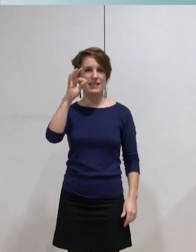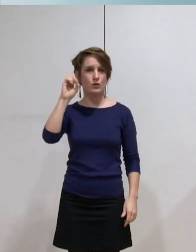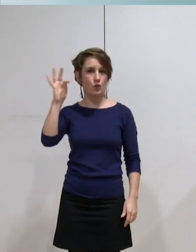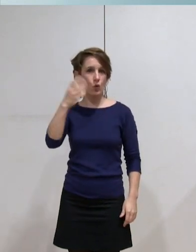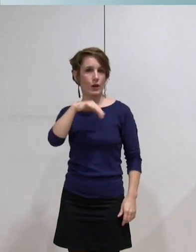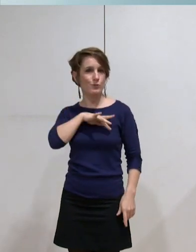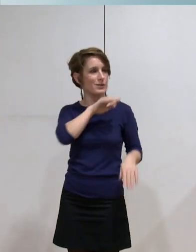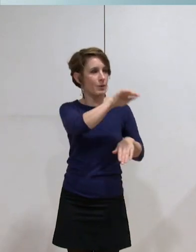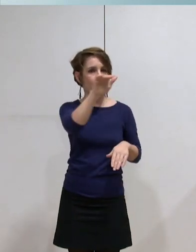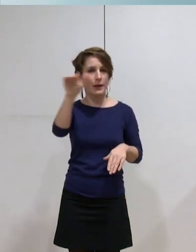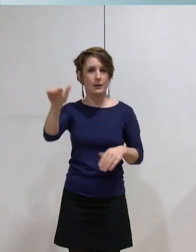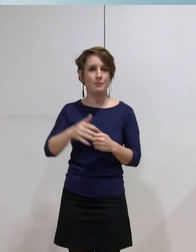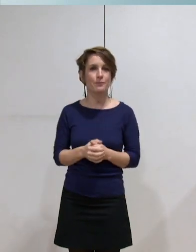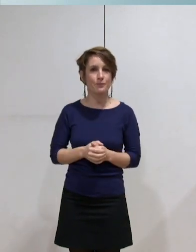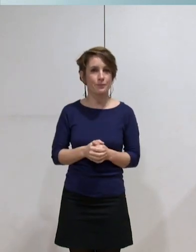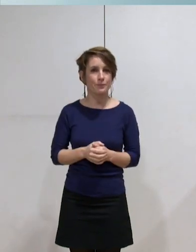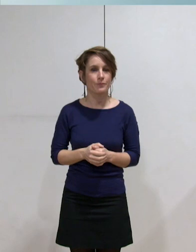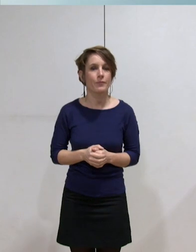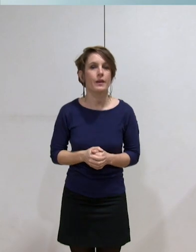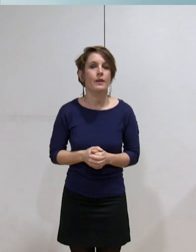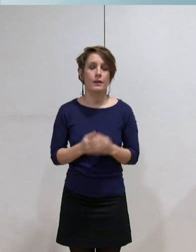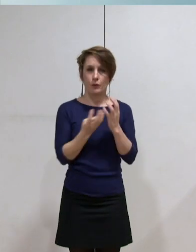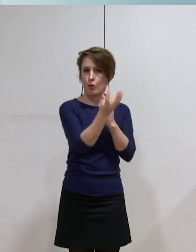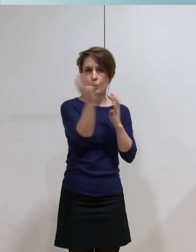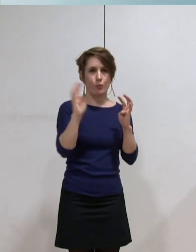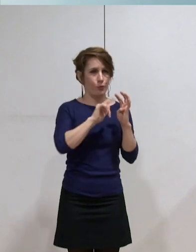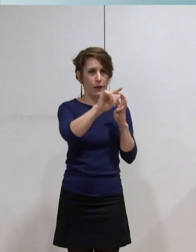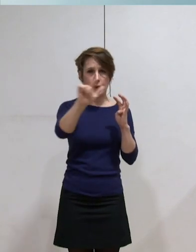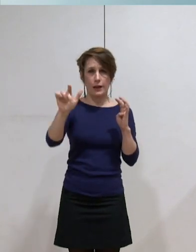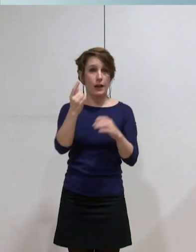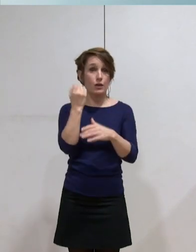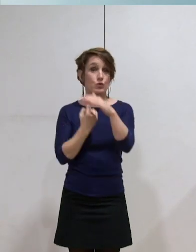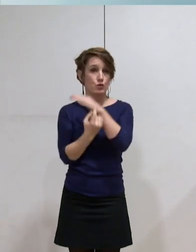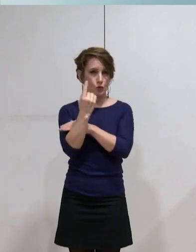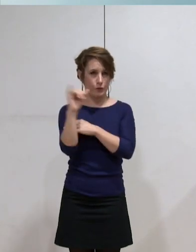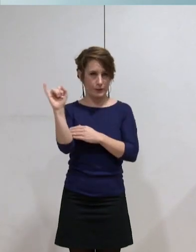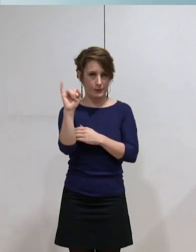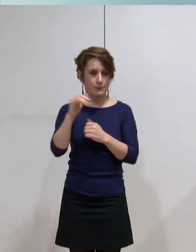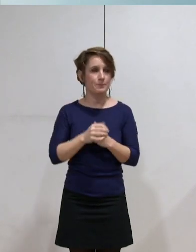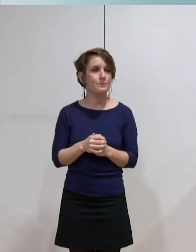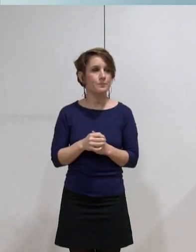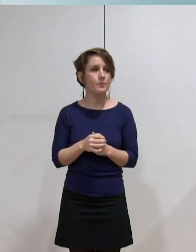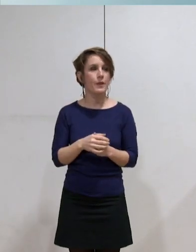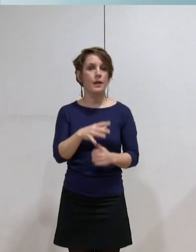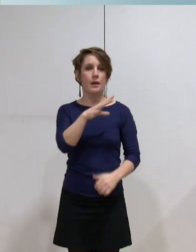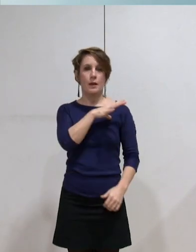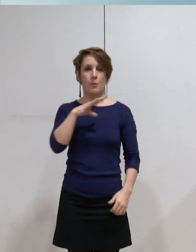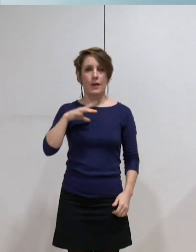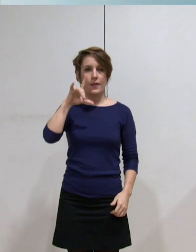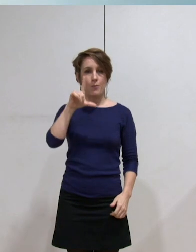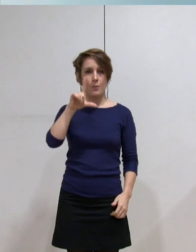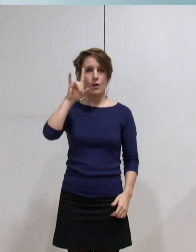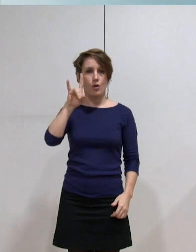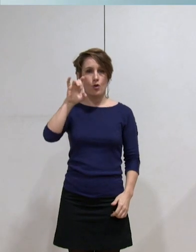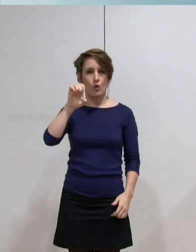bonsoir monsieur Éric Pol madame ellisa Martin elle arriveelle arrive monsieur